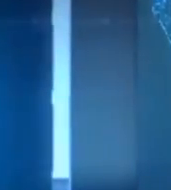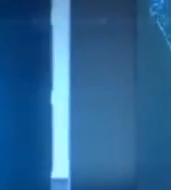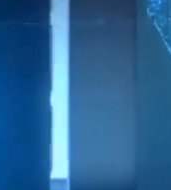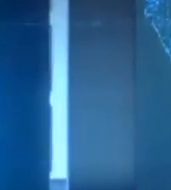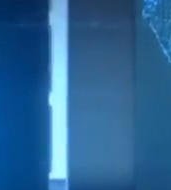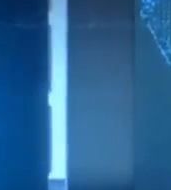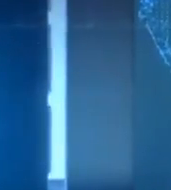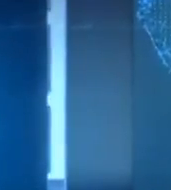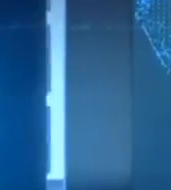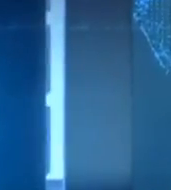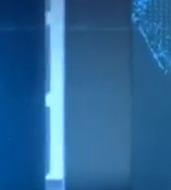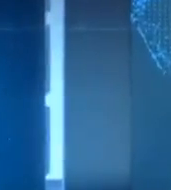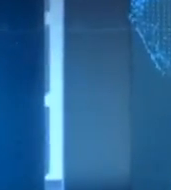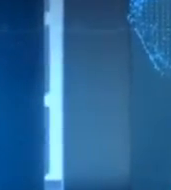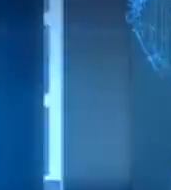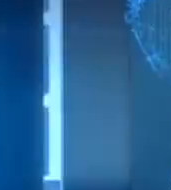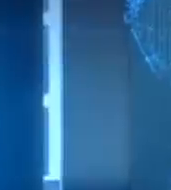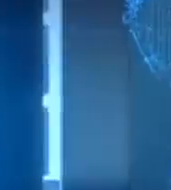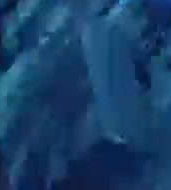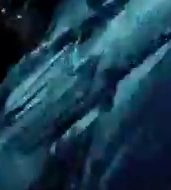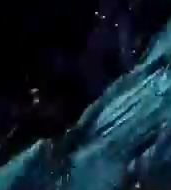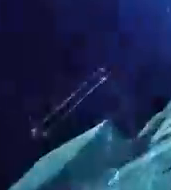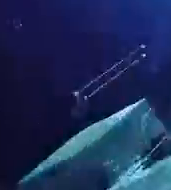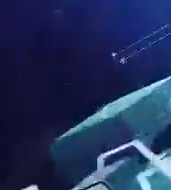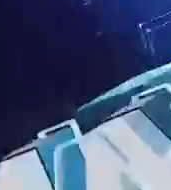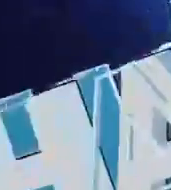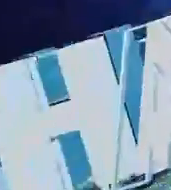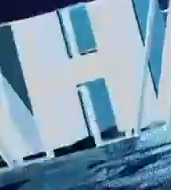Мадина Берқызы, Нұржан Мұқанов, Жетісу телеарнасы.